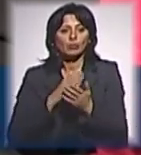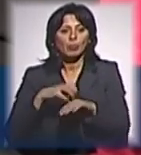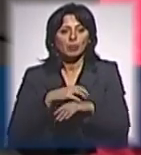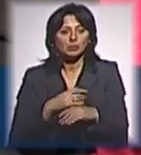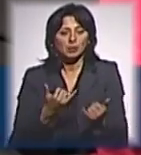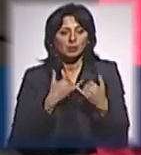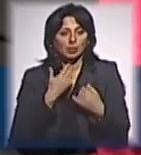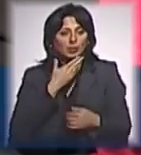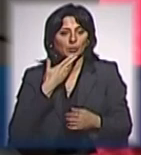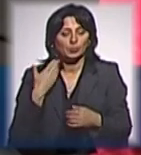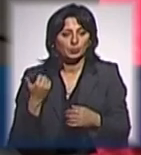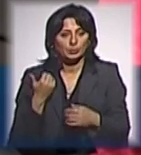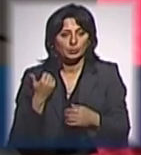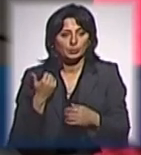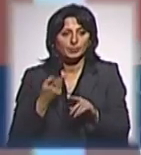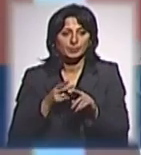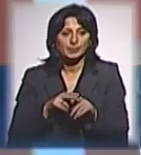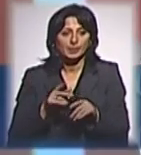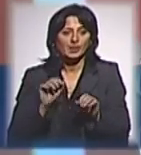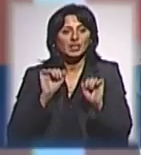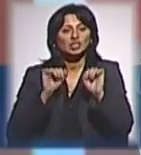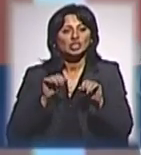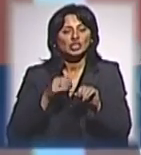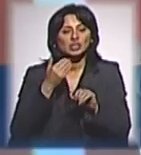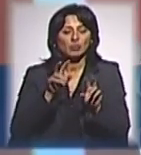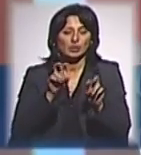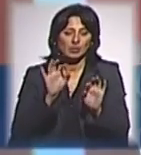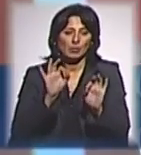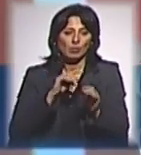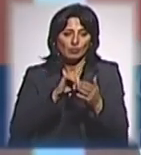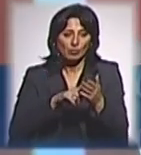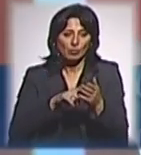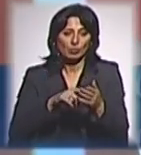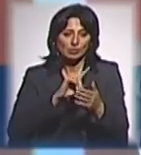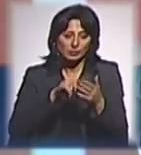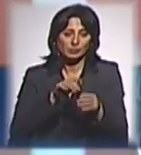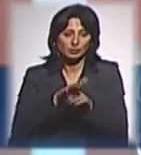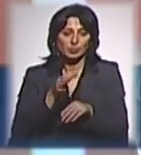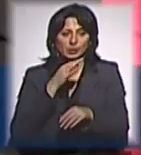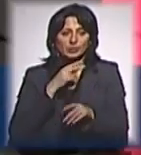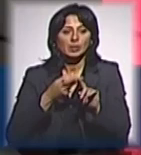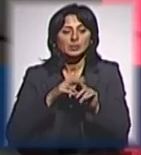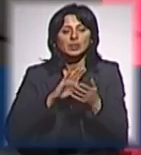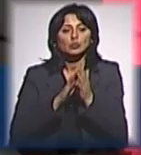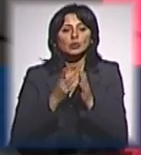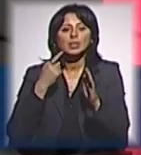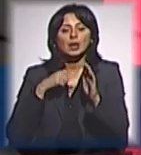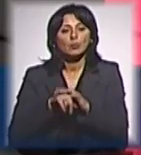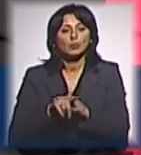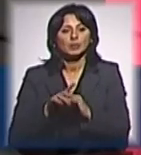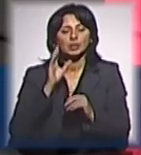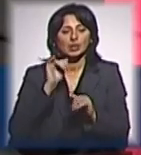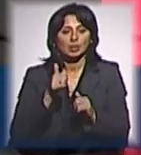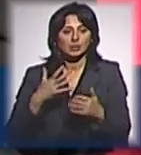არ აღმოგვაჩნდა ამის შესაძლებლობა. ჩვენ ამ თემაზე ვისაუბროთ, ასე ჩემ კითხვას რო უპასუხო. იმ სიტუაციიდან გამომდინარე,